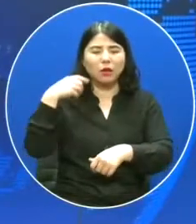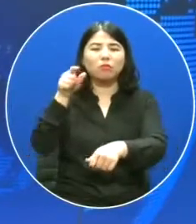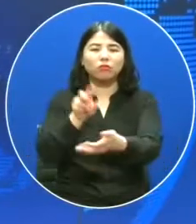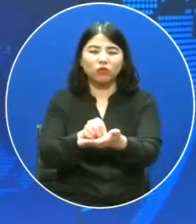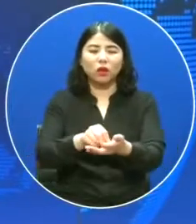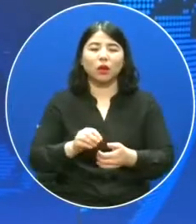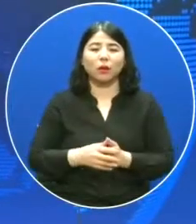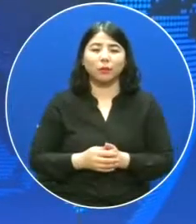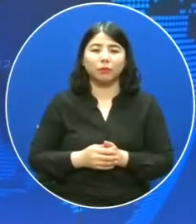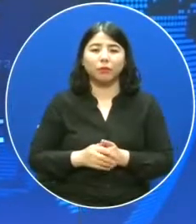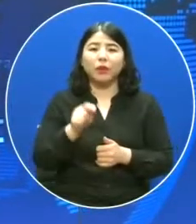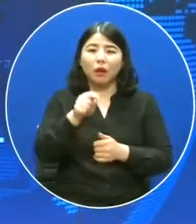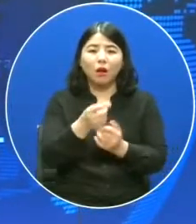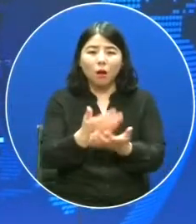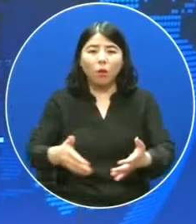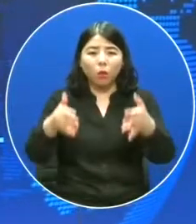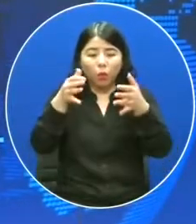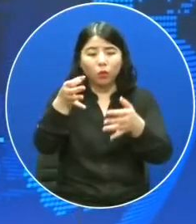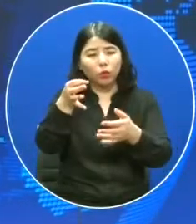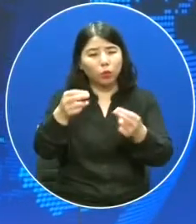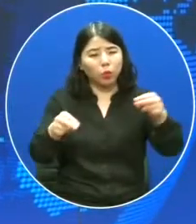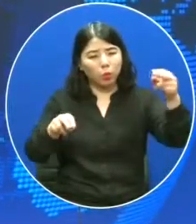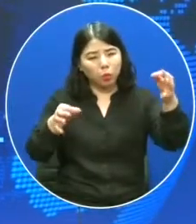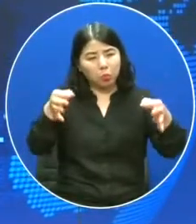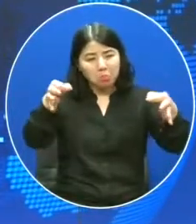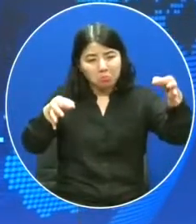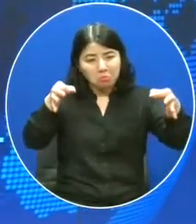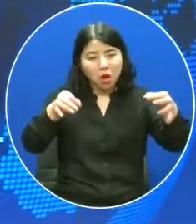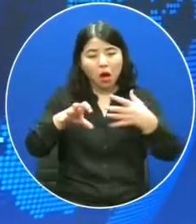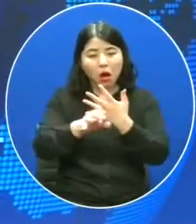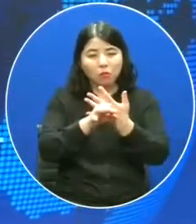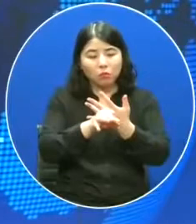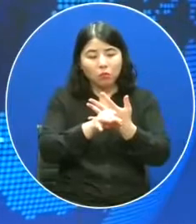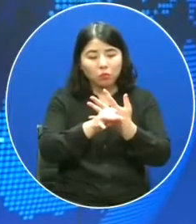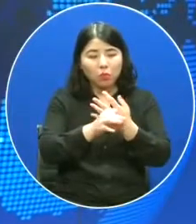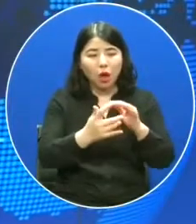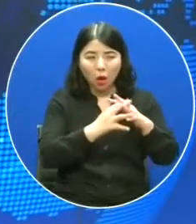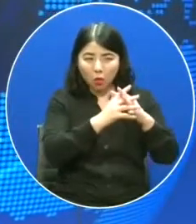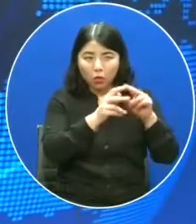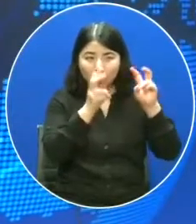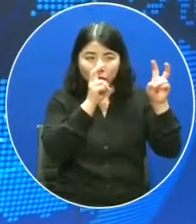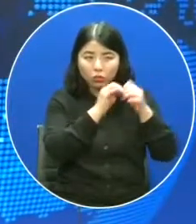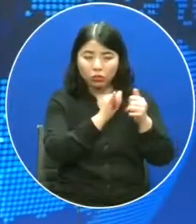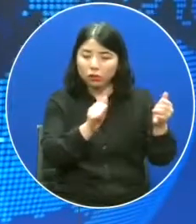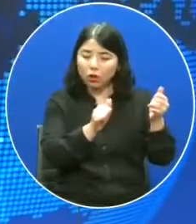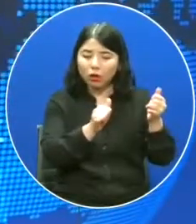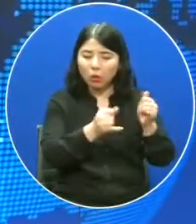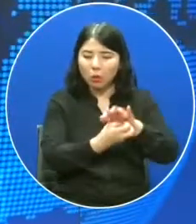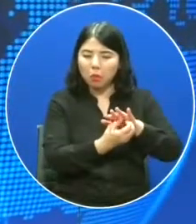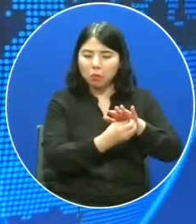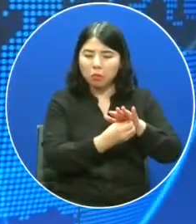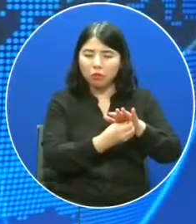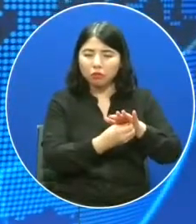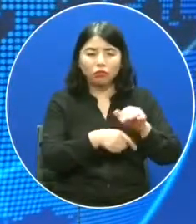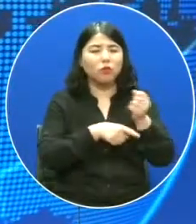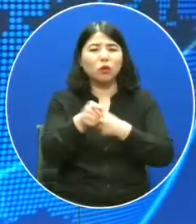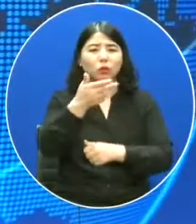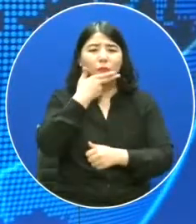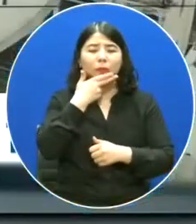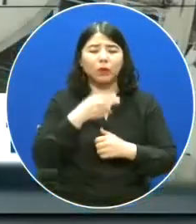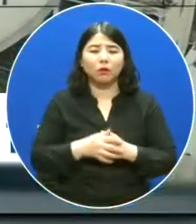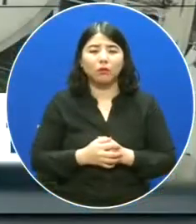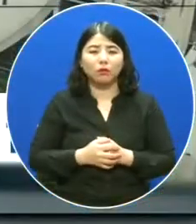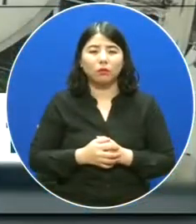문제입니다. 마대자루 가격이 크게 다르지 않다면 건설업자들이 이런 꼼수를 부릴 이유가 없을 것입니다.